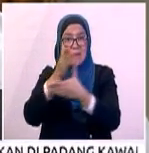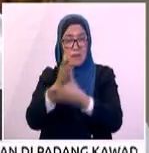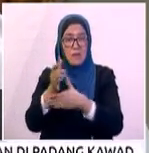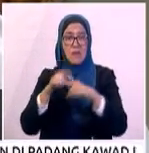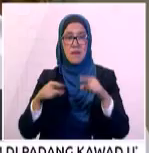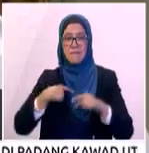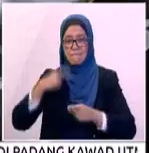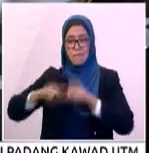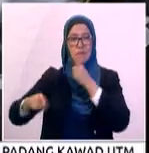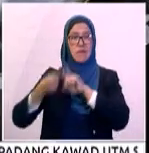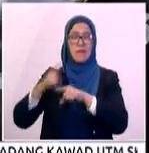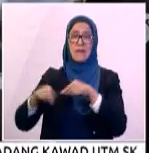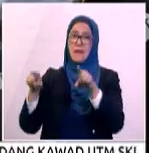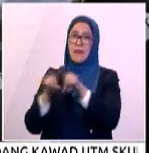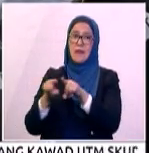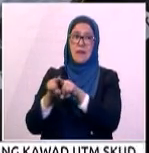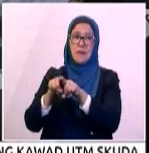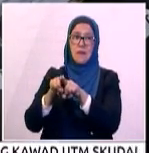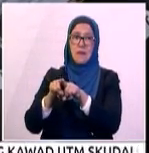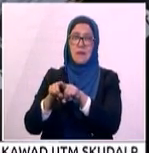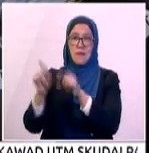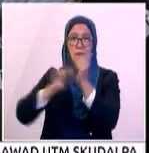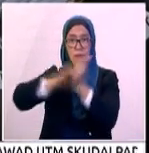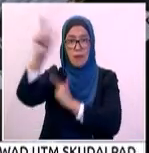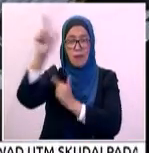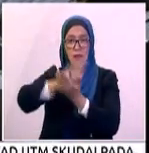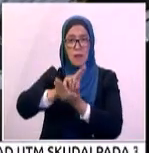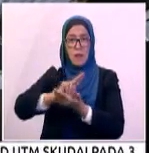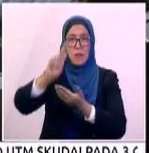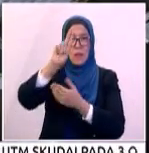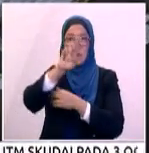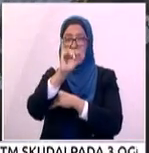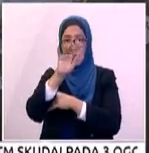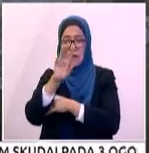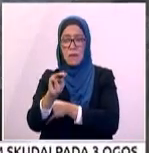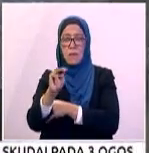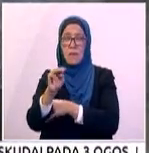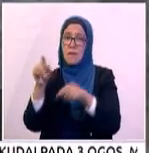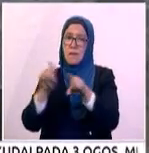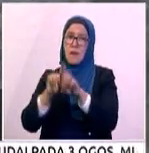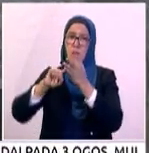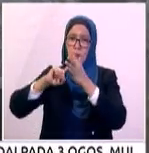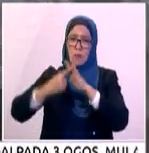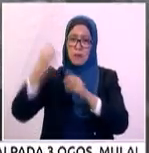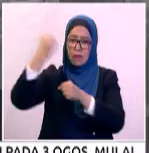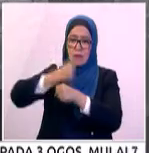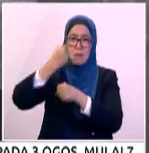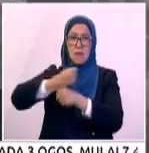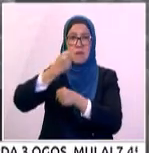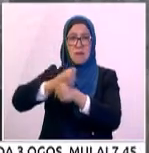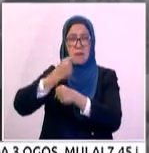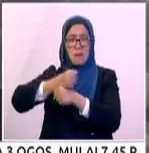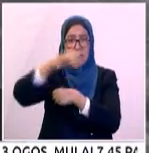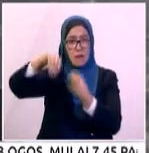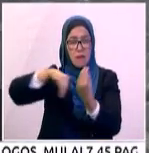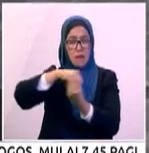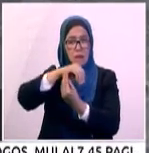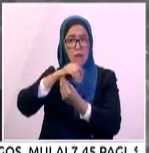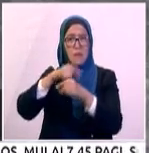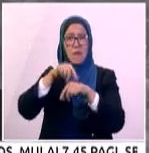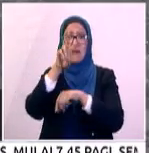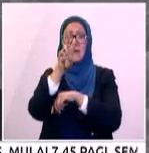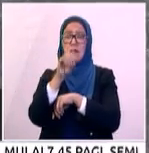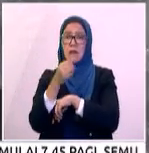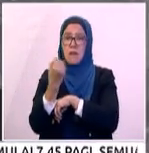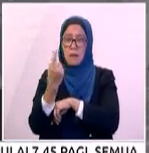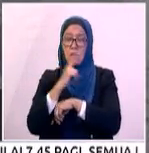Abbas berkelulusan Universiti Teknologi MARA UiTM pula mula bekerja di Mekah sejak 2011. Berkongsi tentang